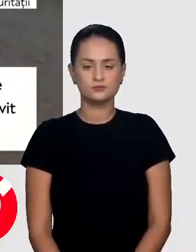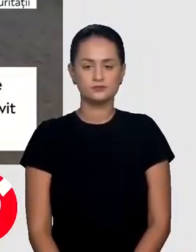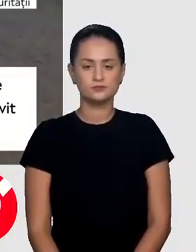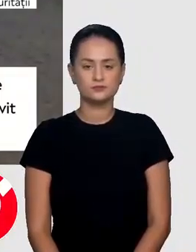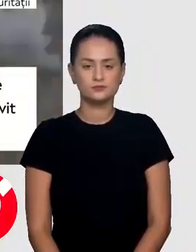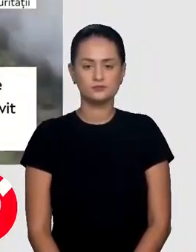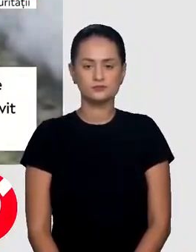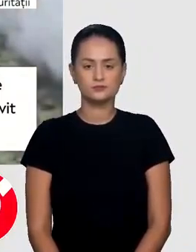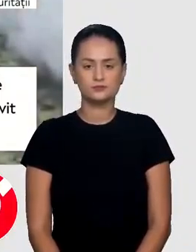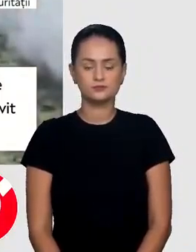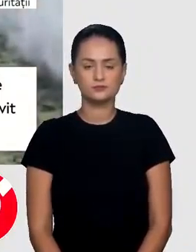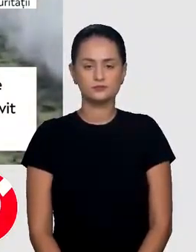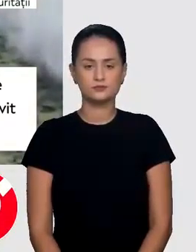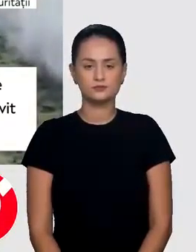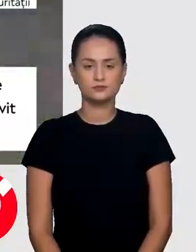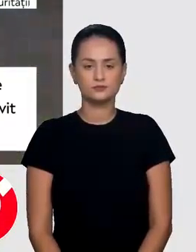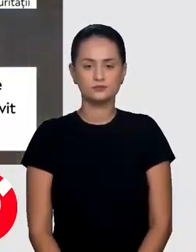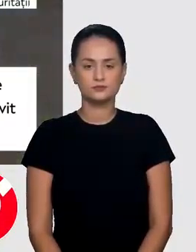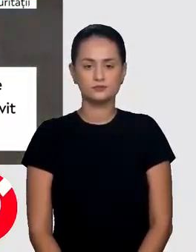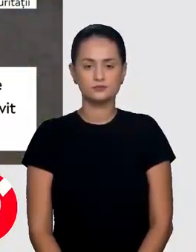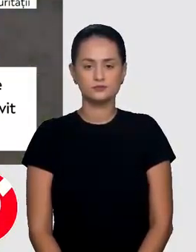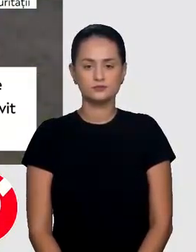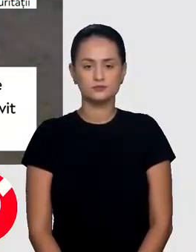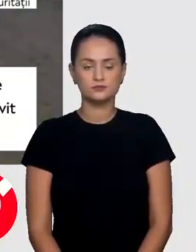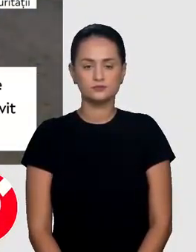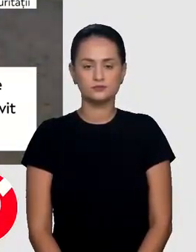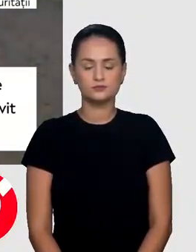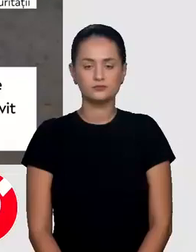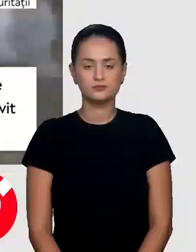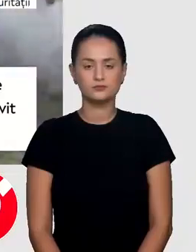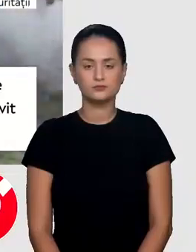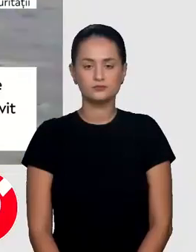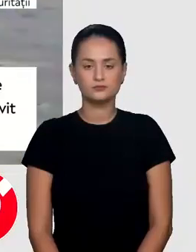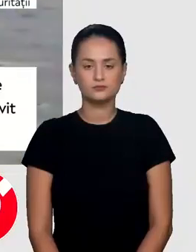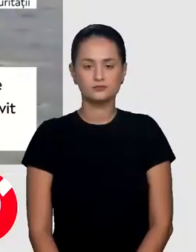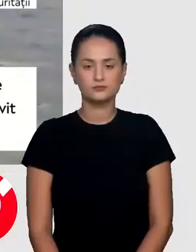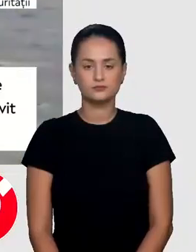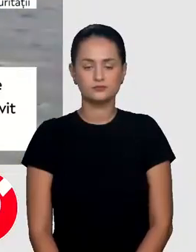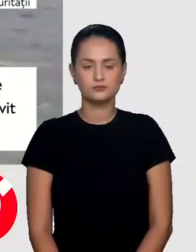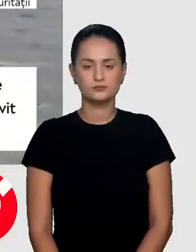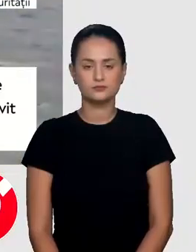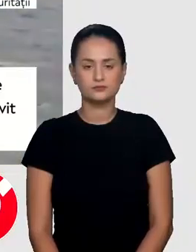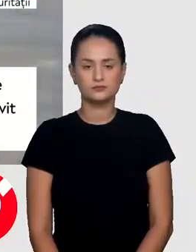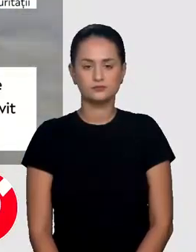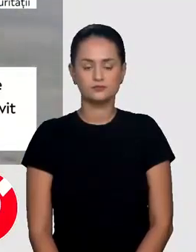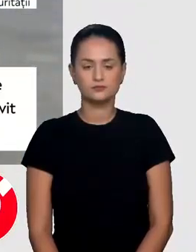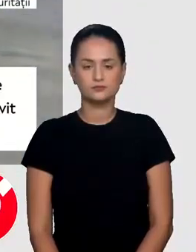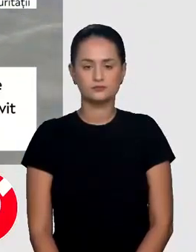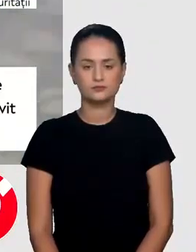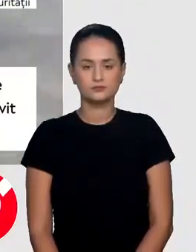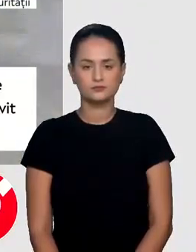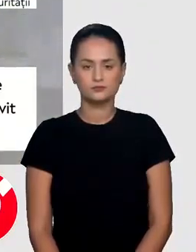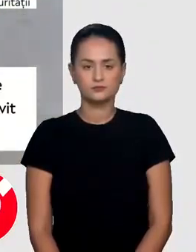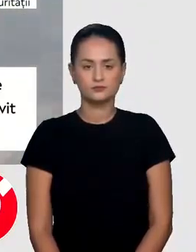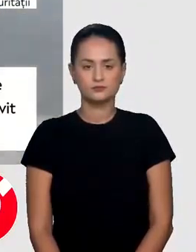ore. Din informațiile apărute în presa locală ucraineană, se pare că nu au fost activate alertele privind raidurile